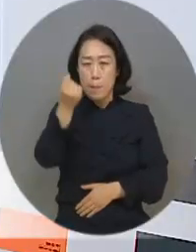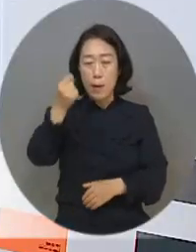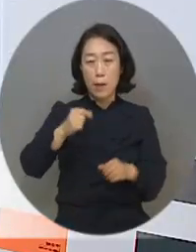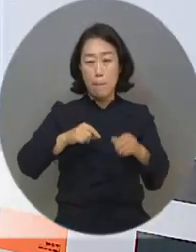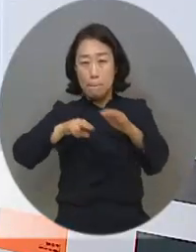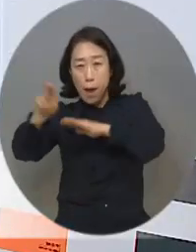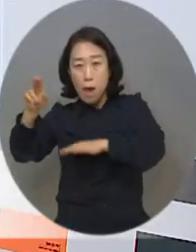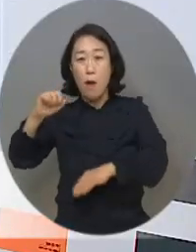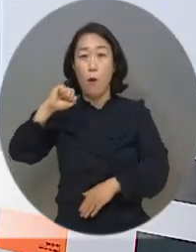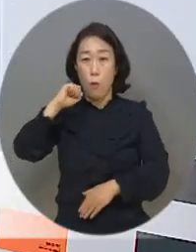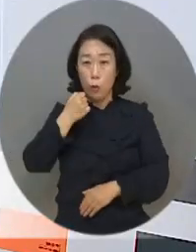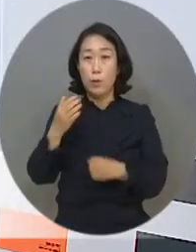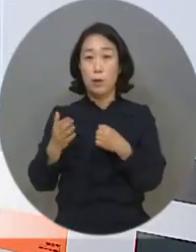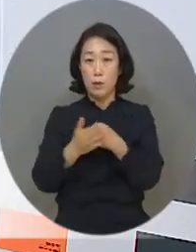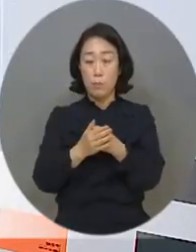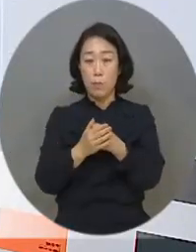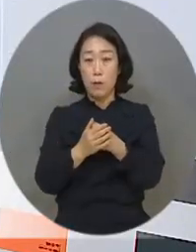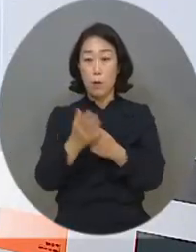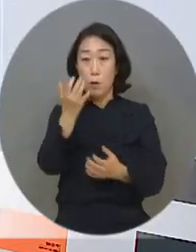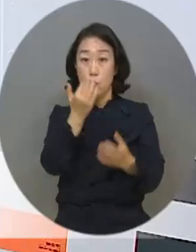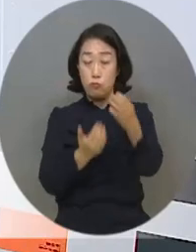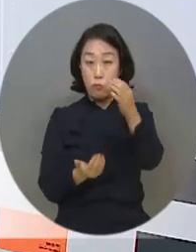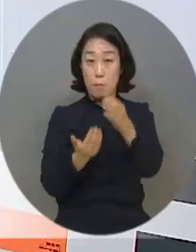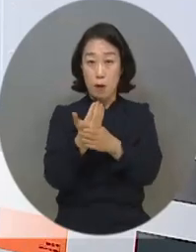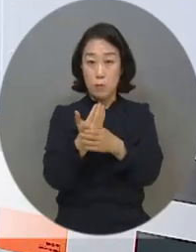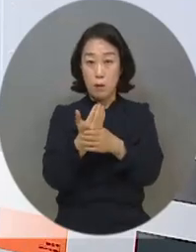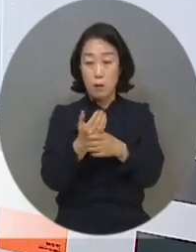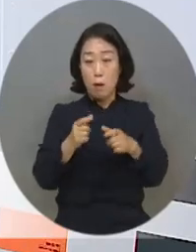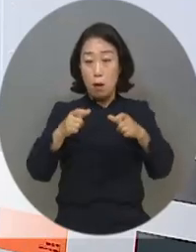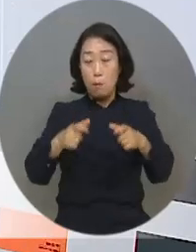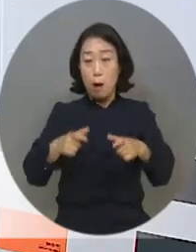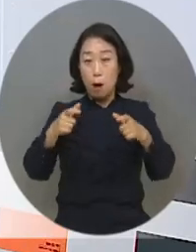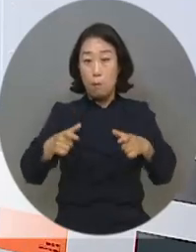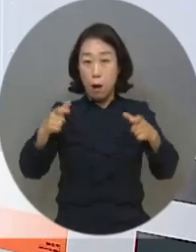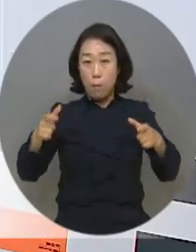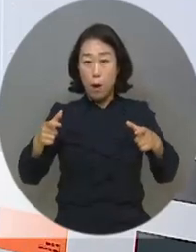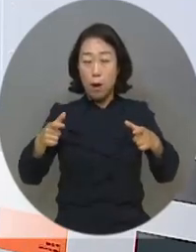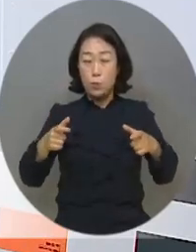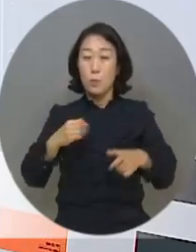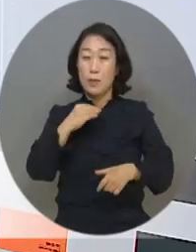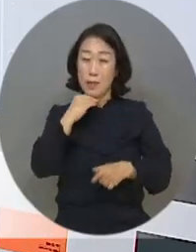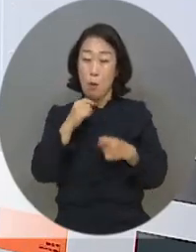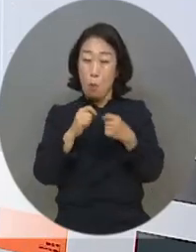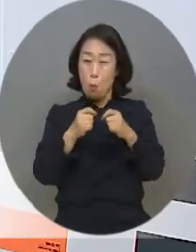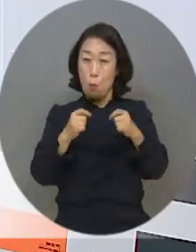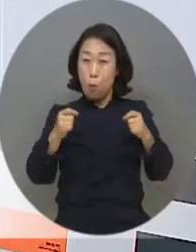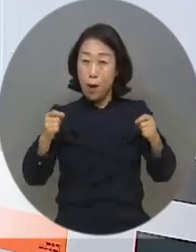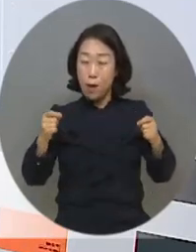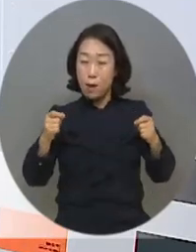못하기 때문에 뭐 화재가 확산이 안 되면 훨씬 더 오픈